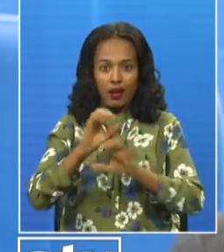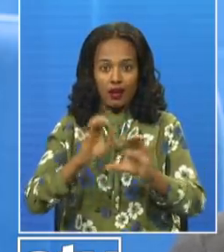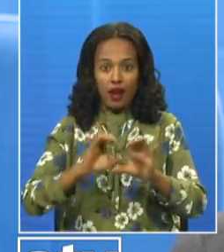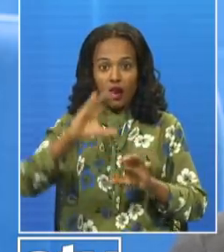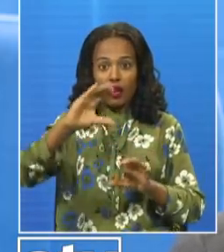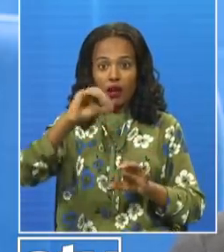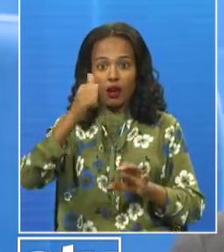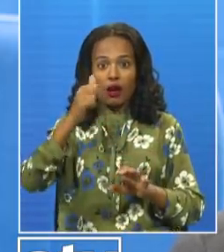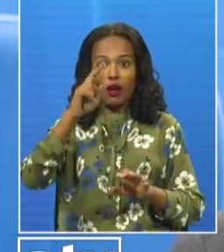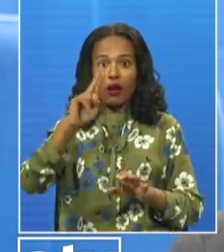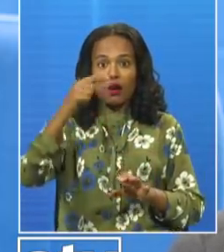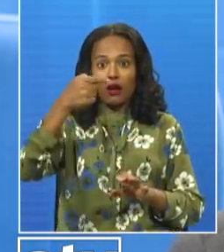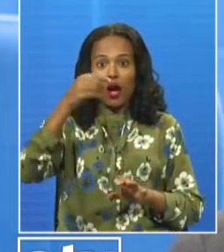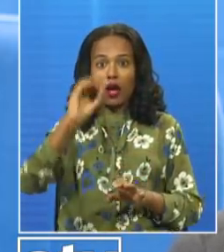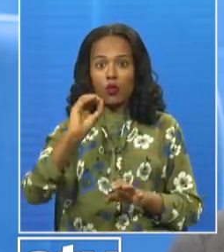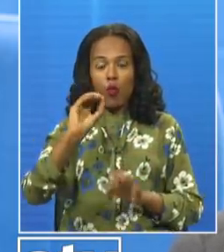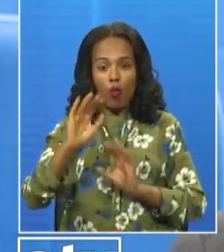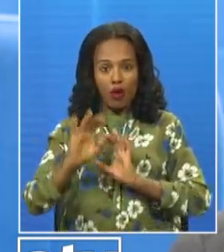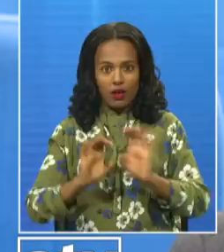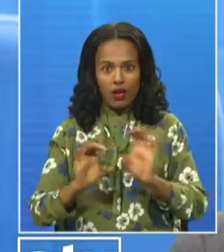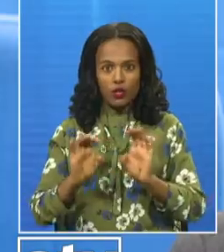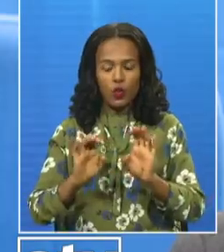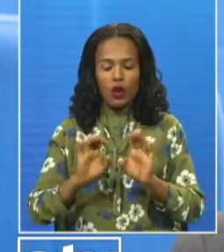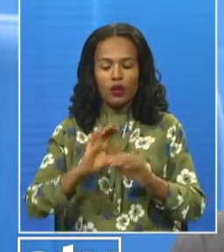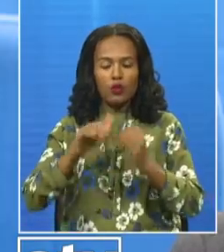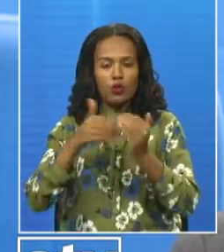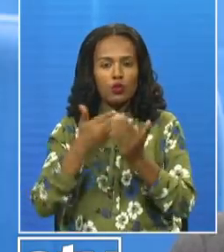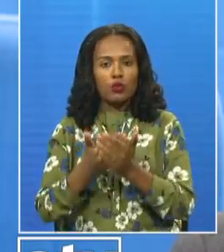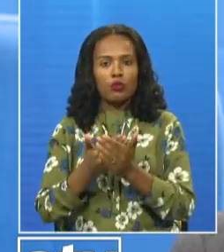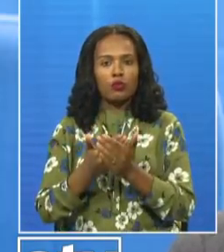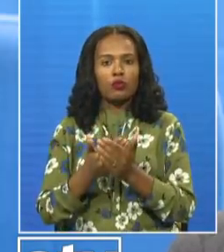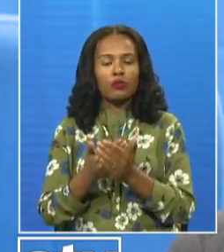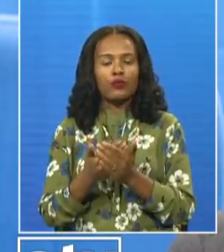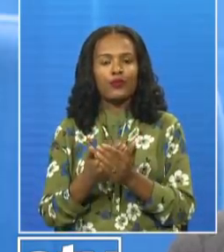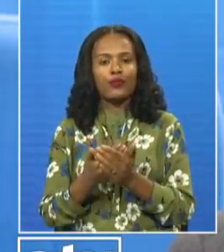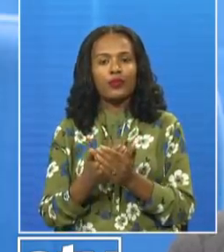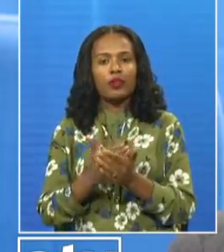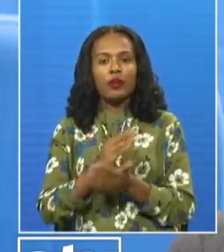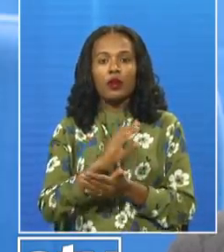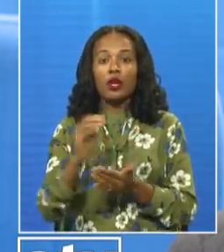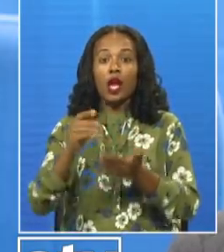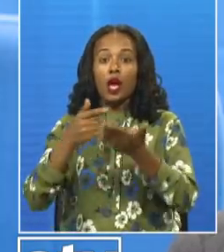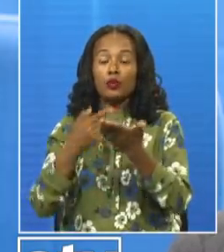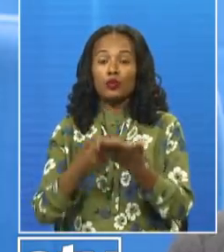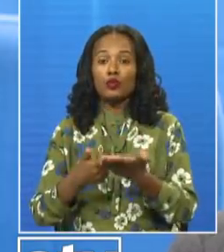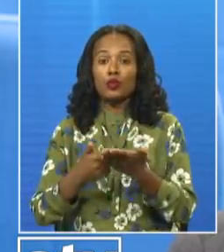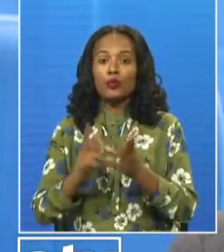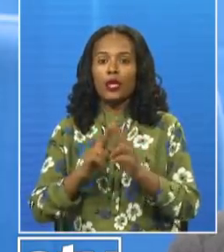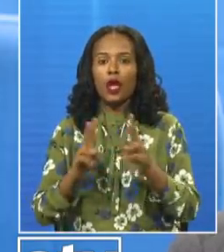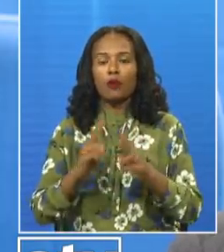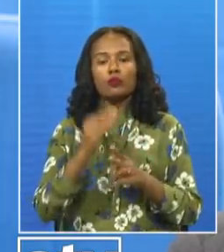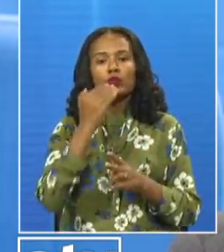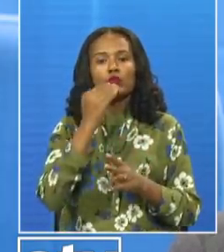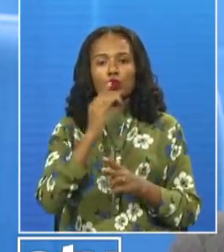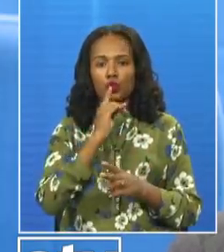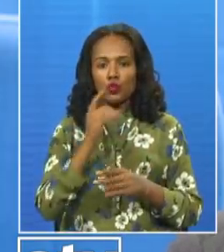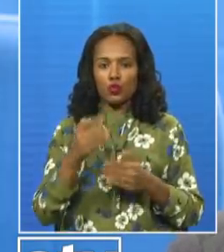የተቀሩትም እንደዚሁ መንገደኛ ወንበር ላይ ካርጎ እየጫነን ያለ ነው። እና እሱ በጣም ጥሩ ነው